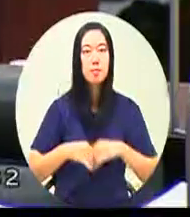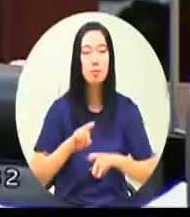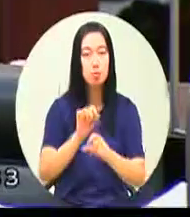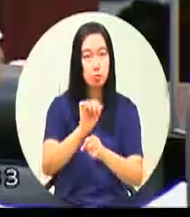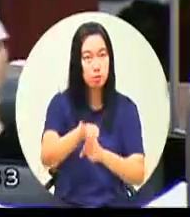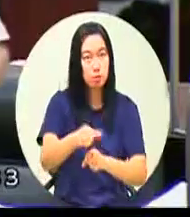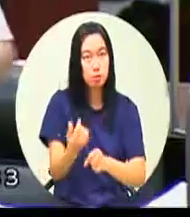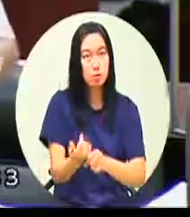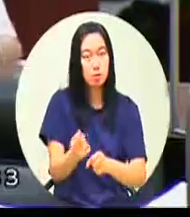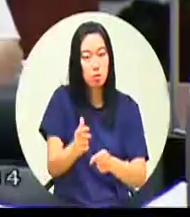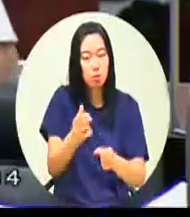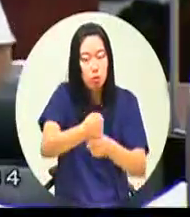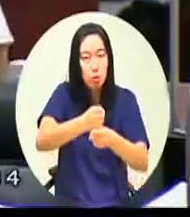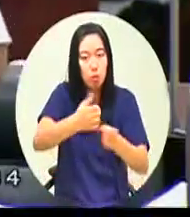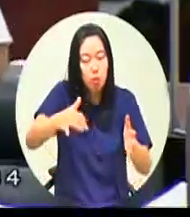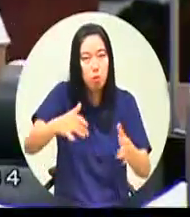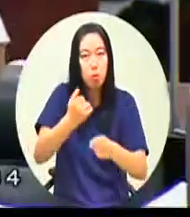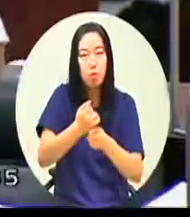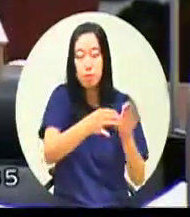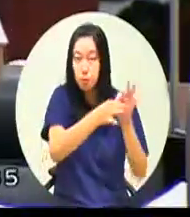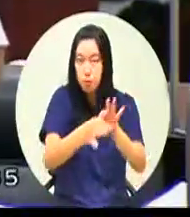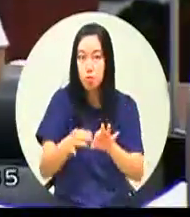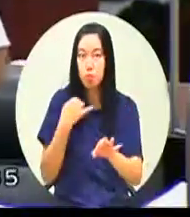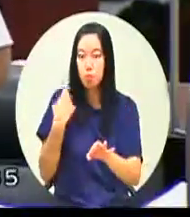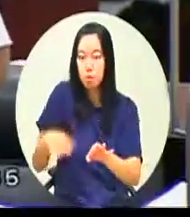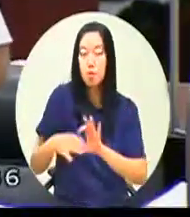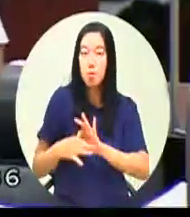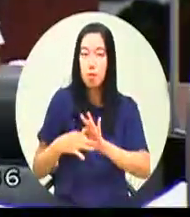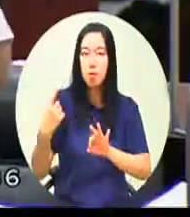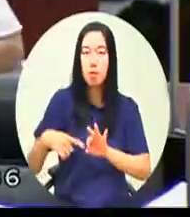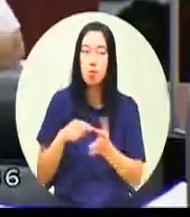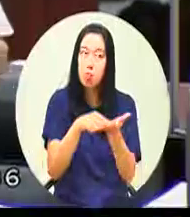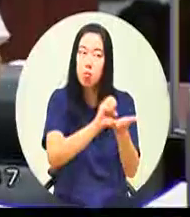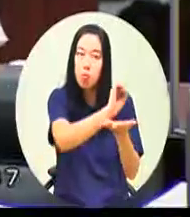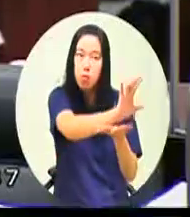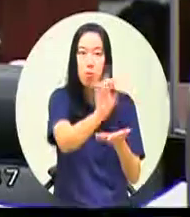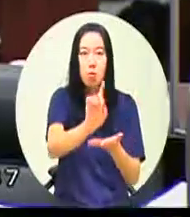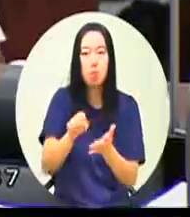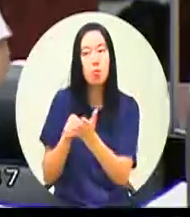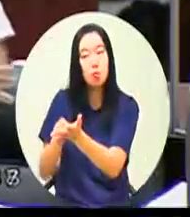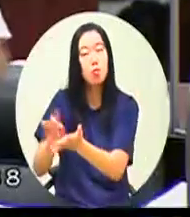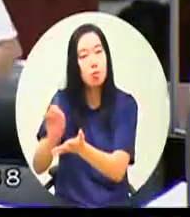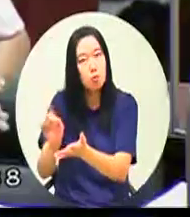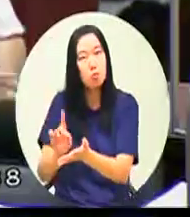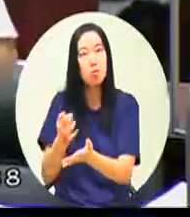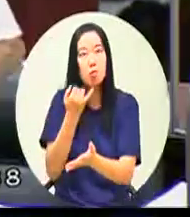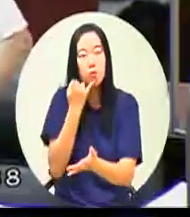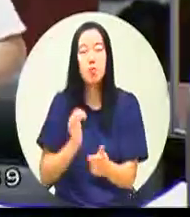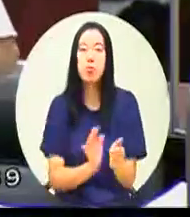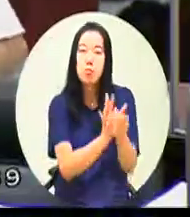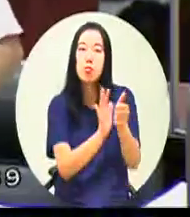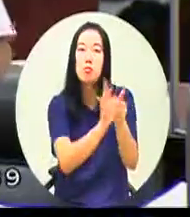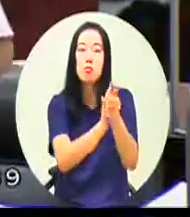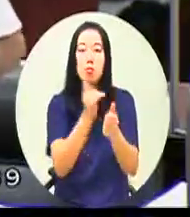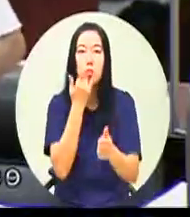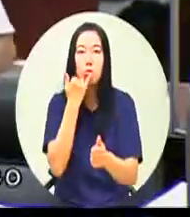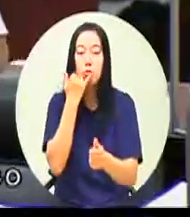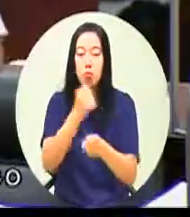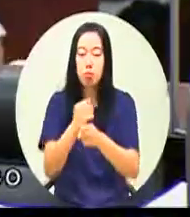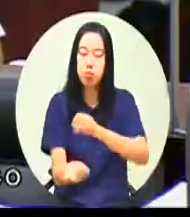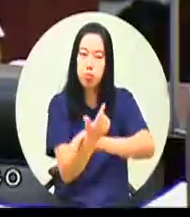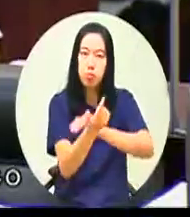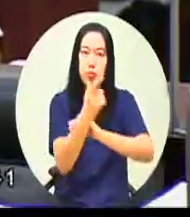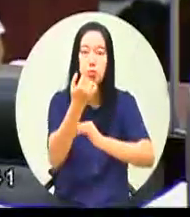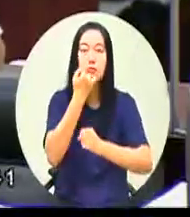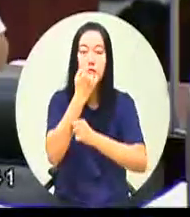有完成的哈、哦，继续能够关心一下。好、哦，该提报的要怎么样争取的？哦、能够促成、哦、让它早日能够